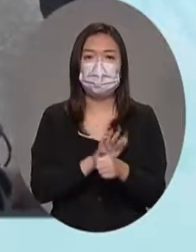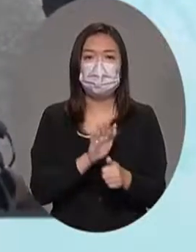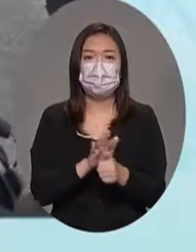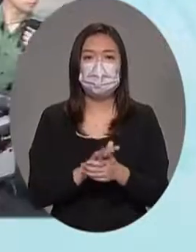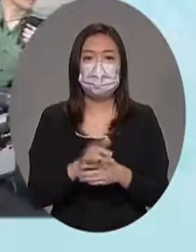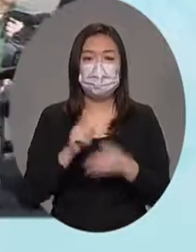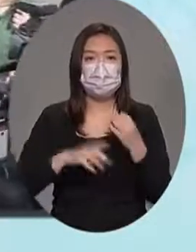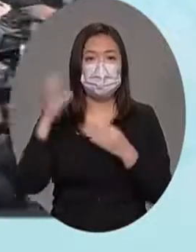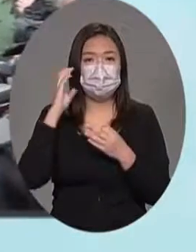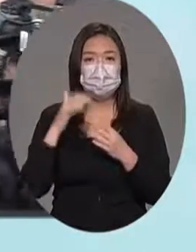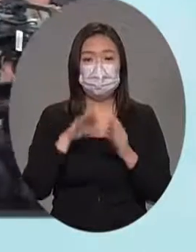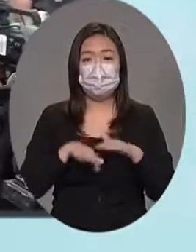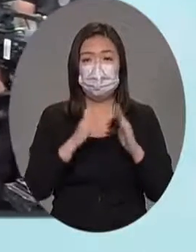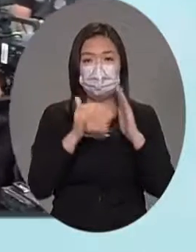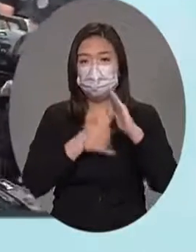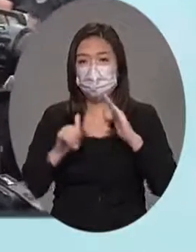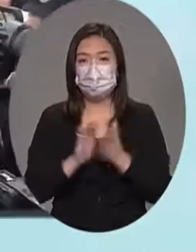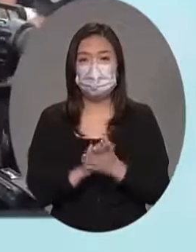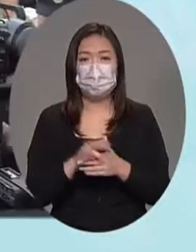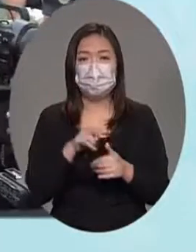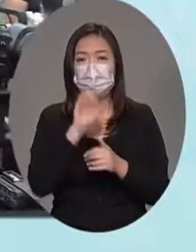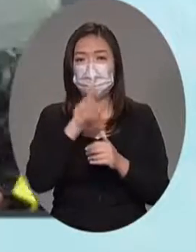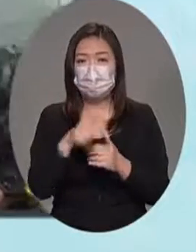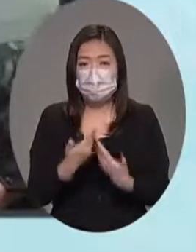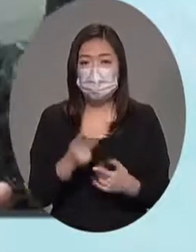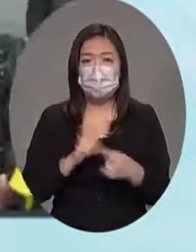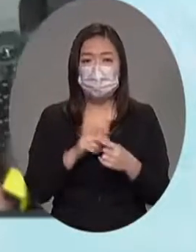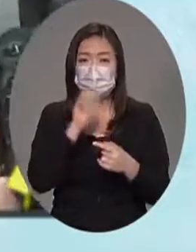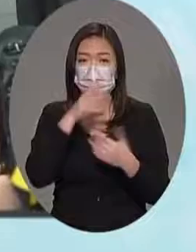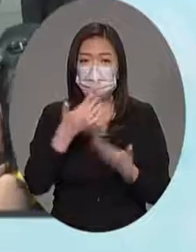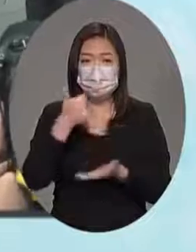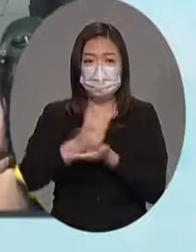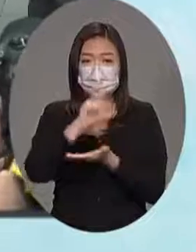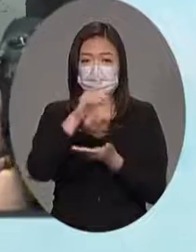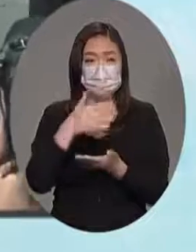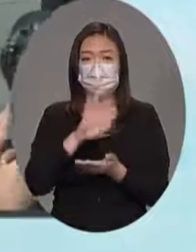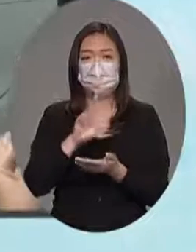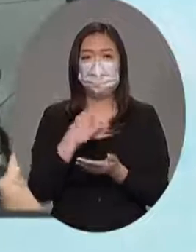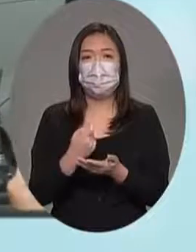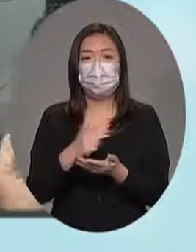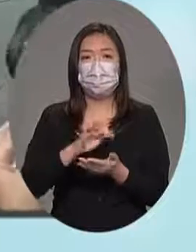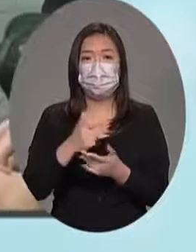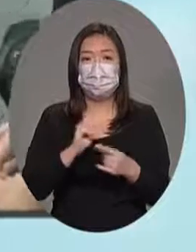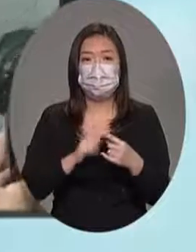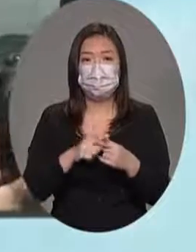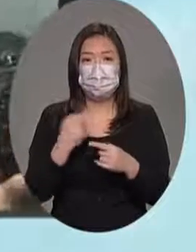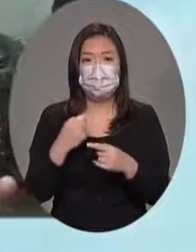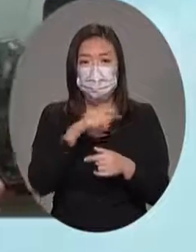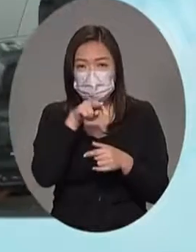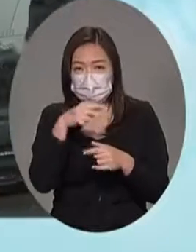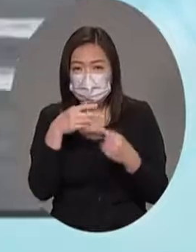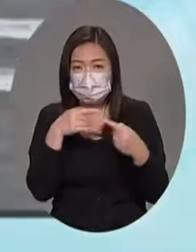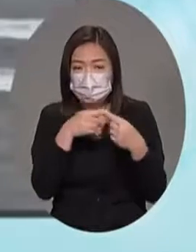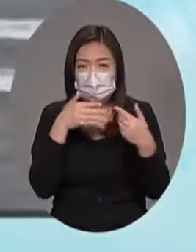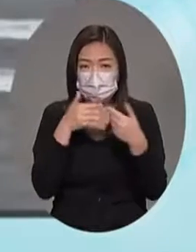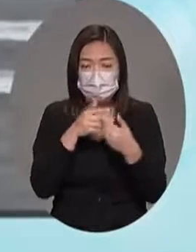同佳已經離開安全屋。管浩明說不便透露陳同佳的新住處，但形容是一個不會容易同市民